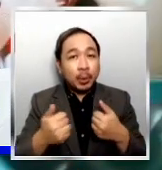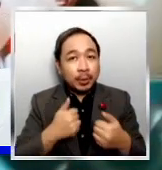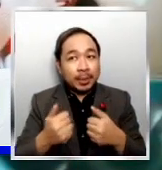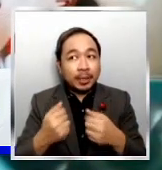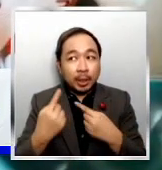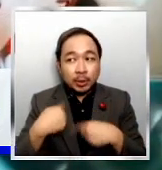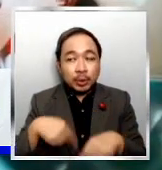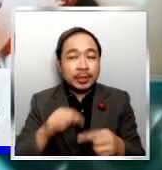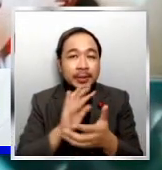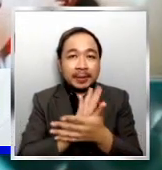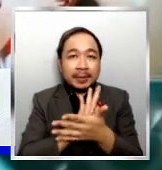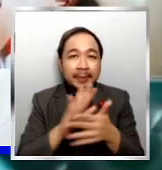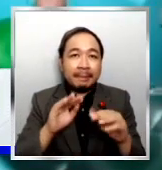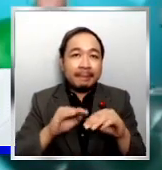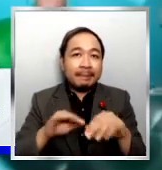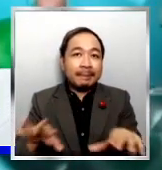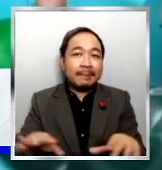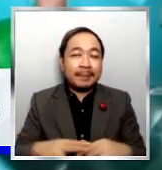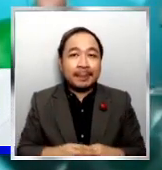pandemic.